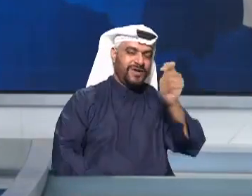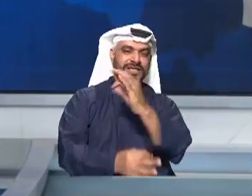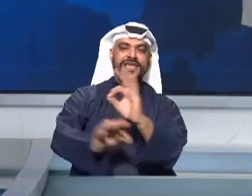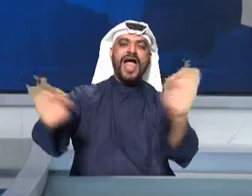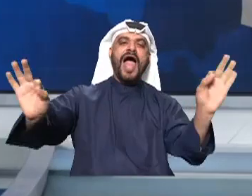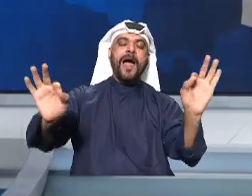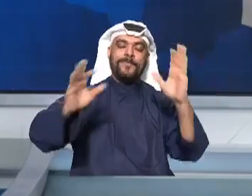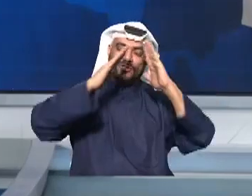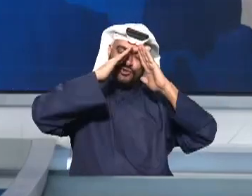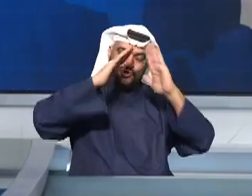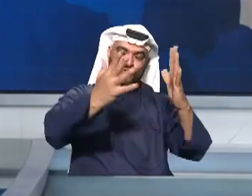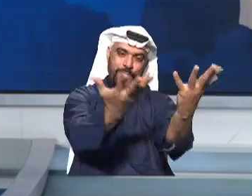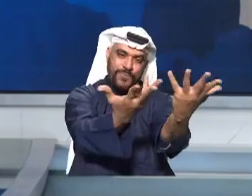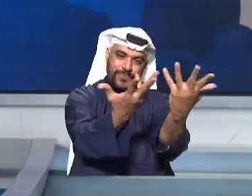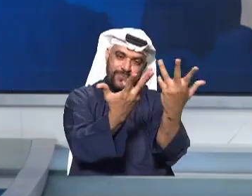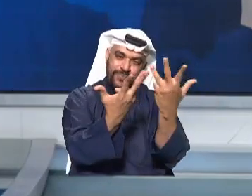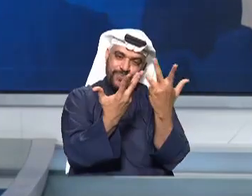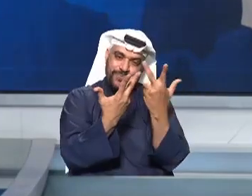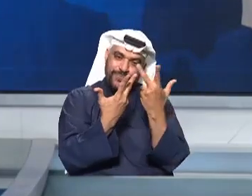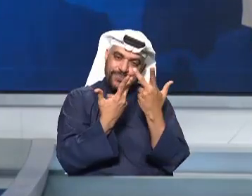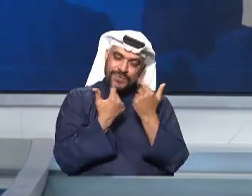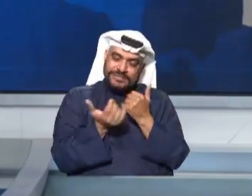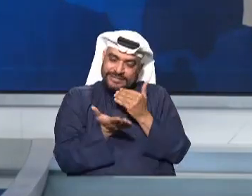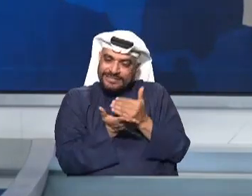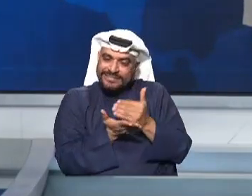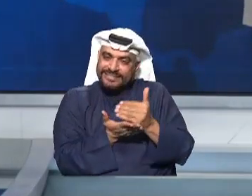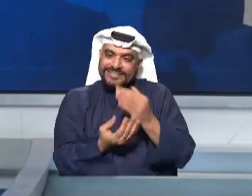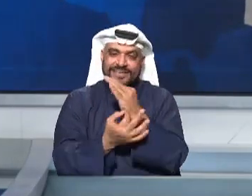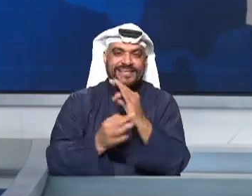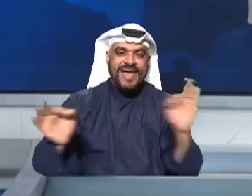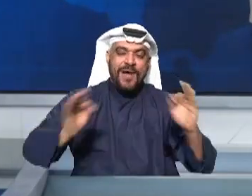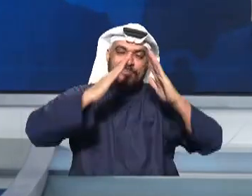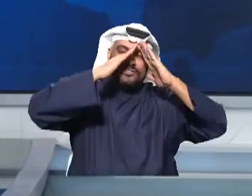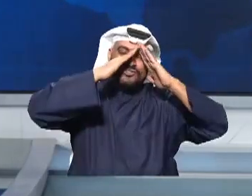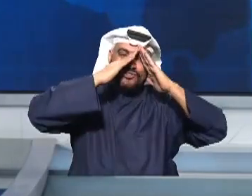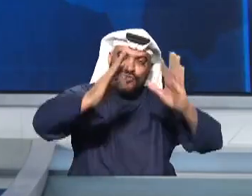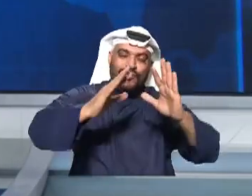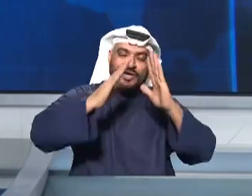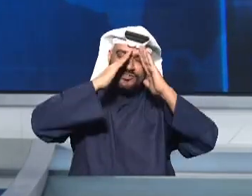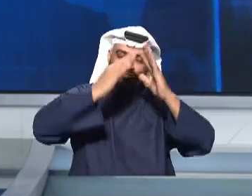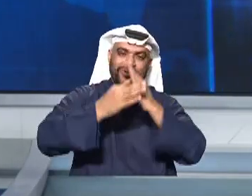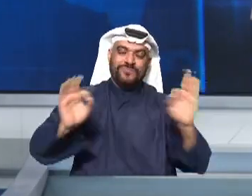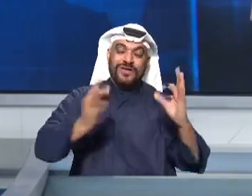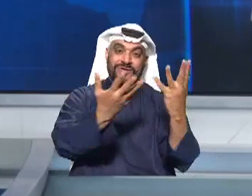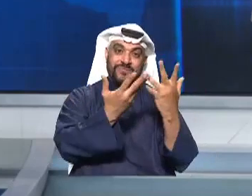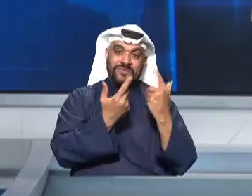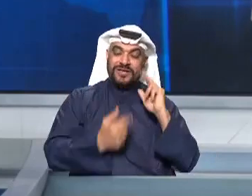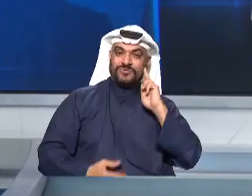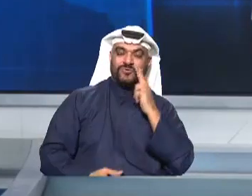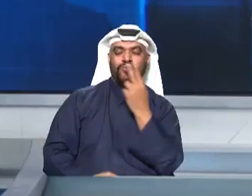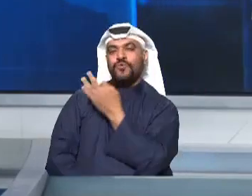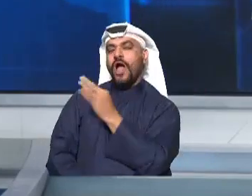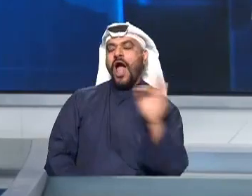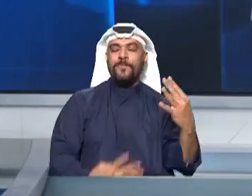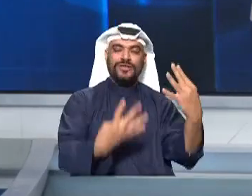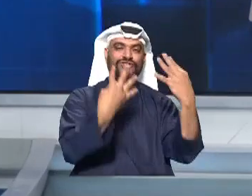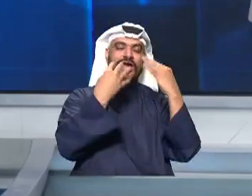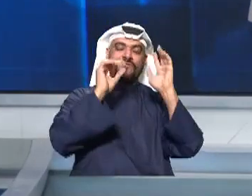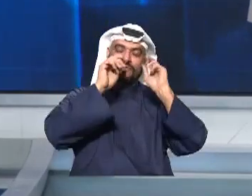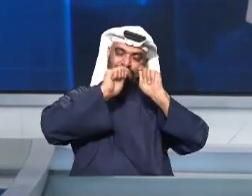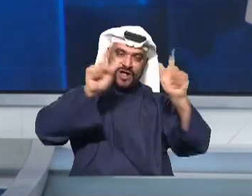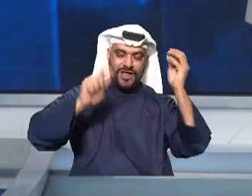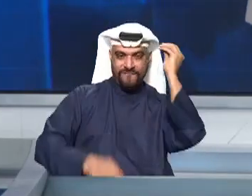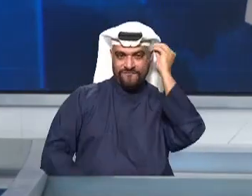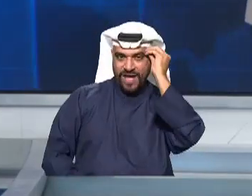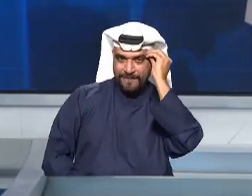الإطفاء، وأخيرا الزميلة لمى أبو علاوي من مركز الشعب الصحي، وشكرا لشبكة مراسلينا. إذا مشاهدينا،